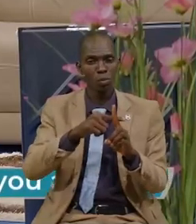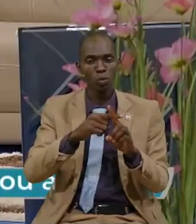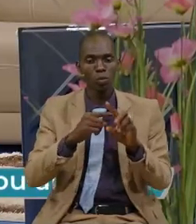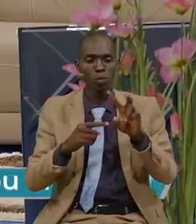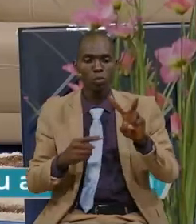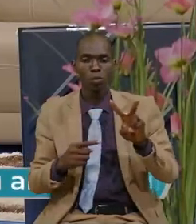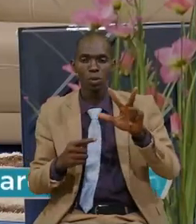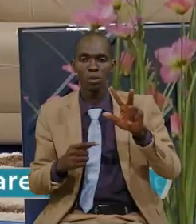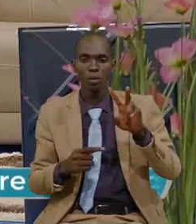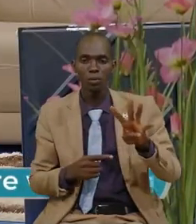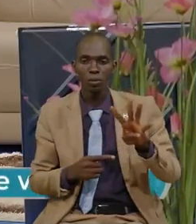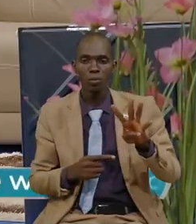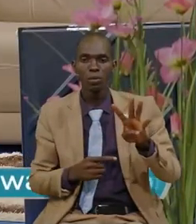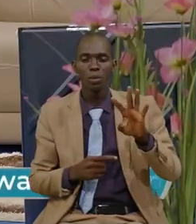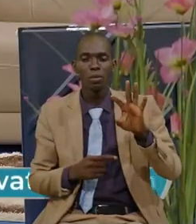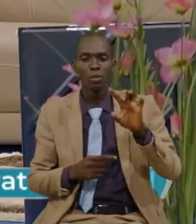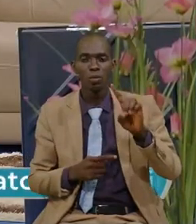234